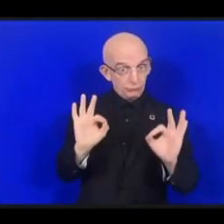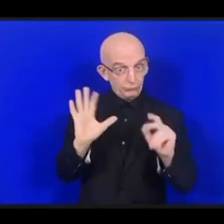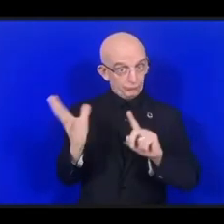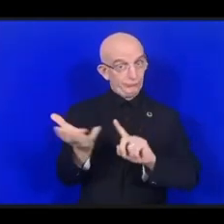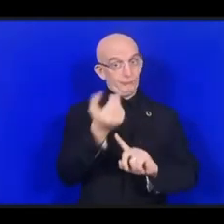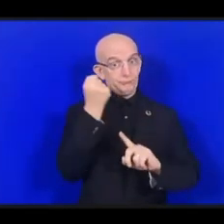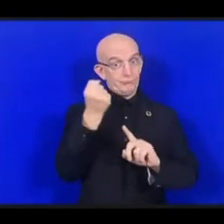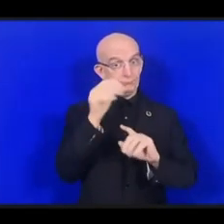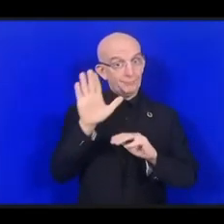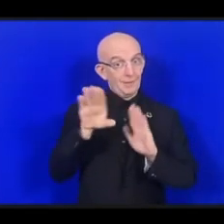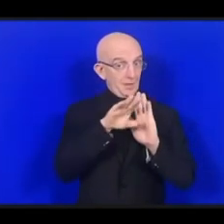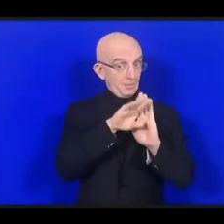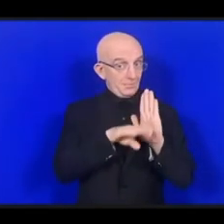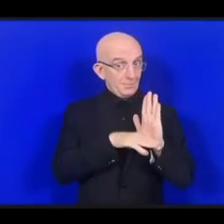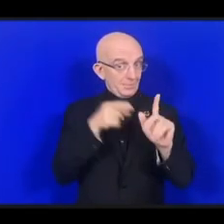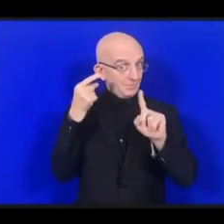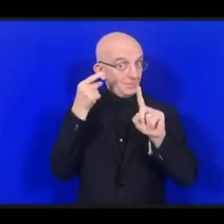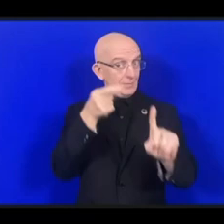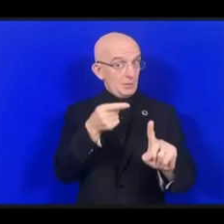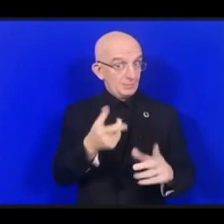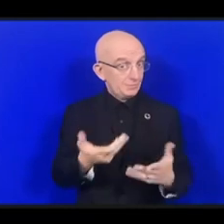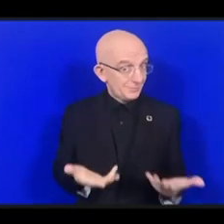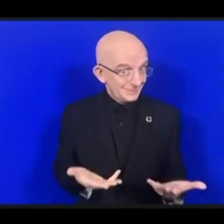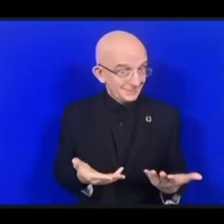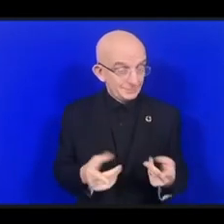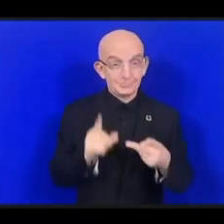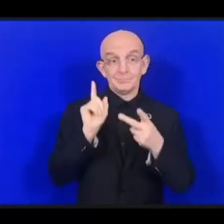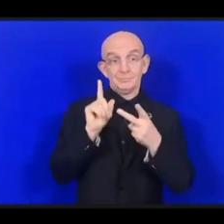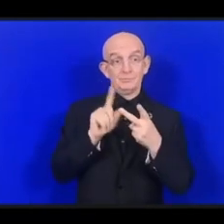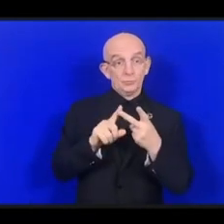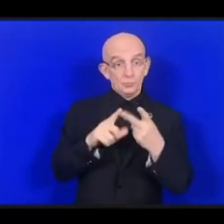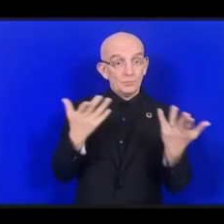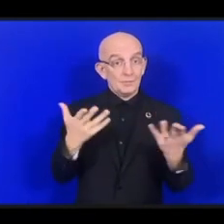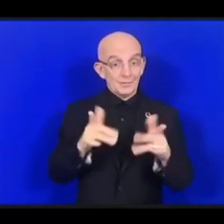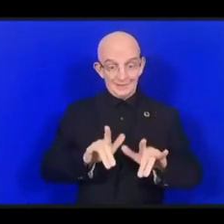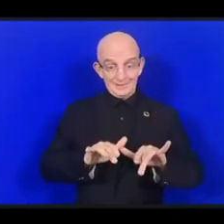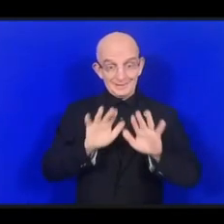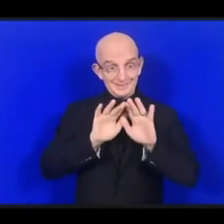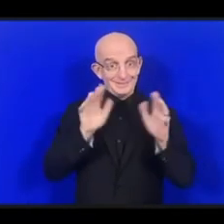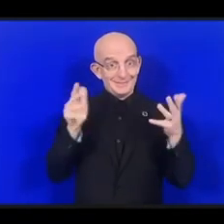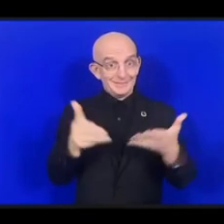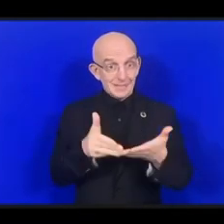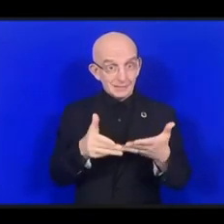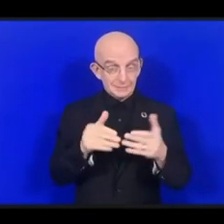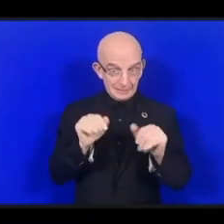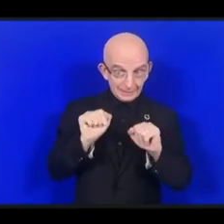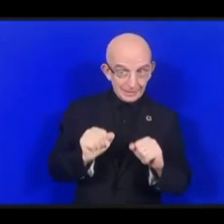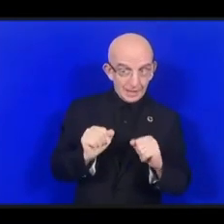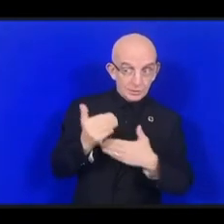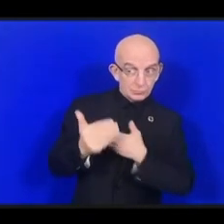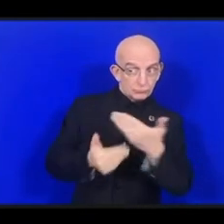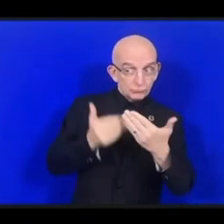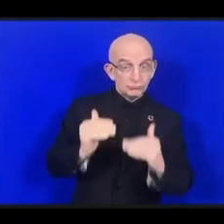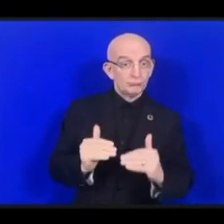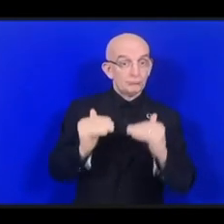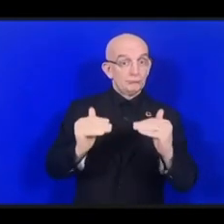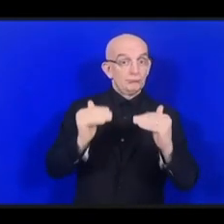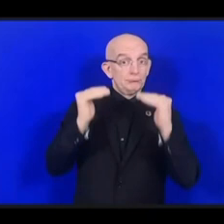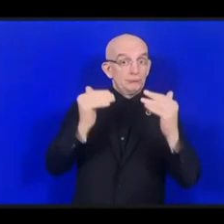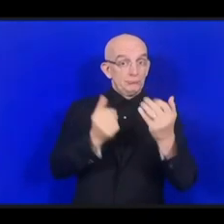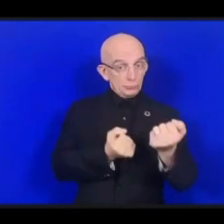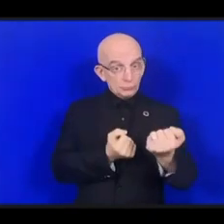deuxièmement comment l'Internet peut-il mieux soutenir et accélérer la mise en œuvre et la réalisation des odd